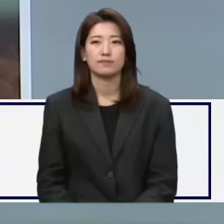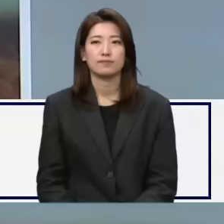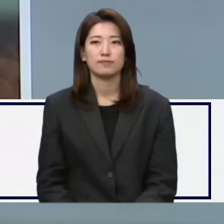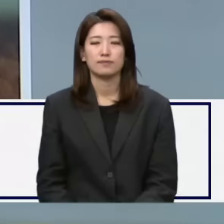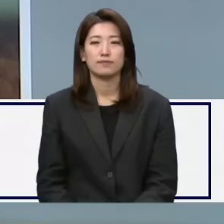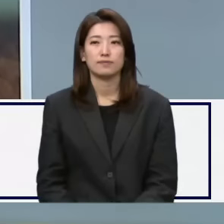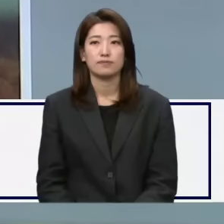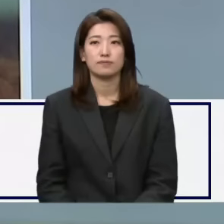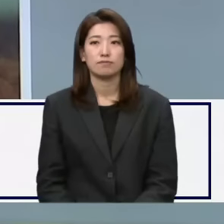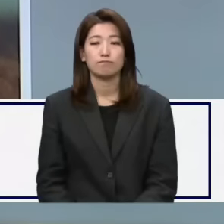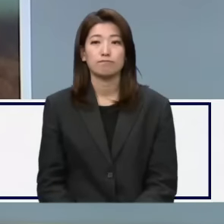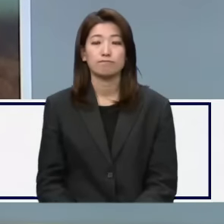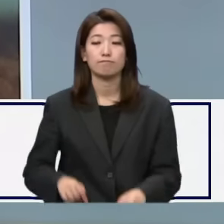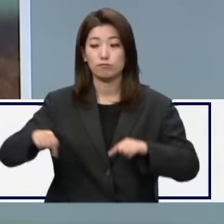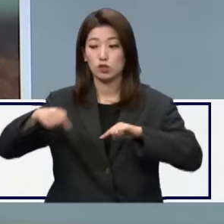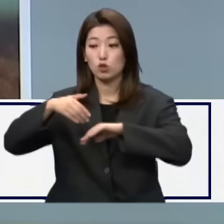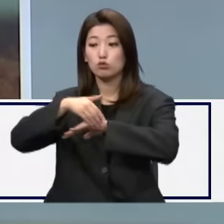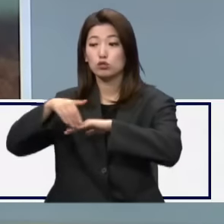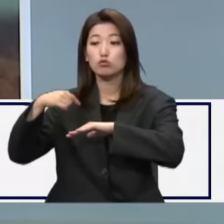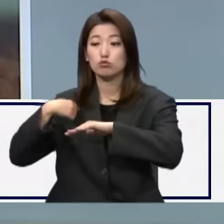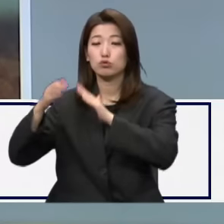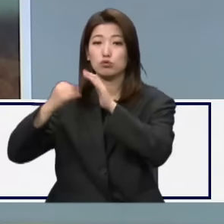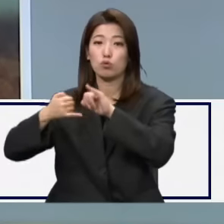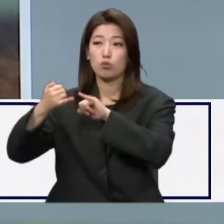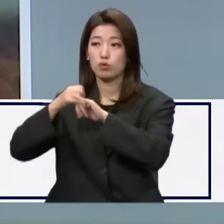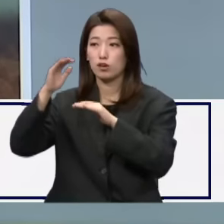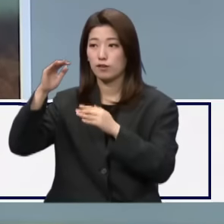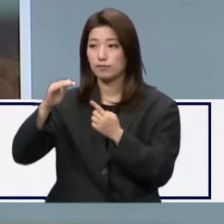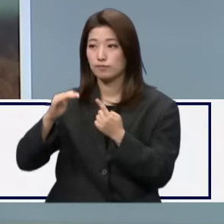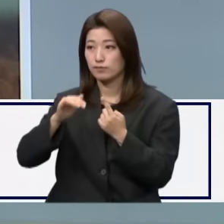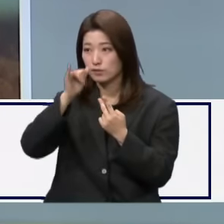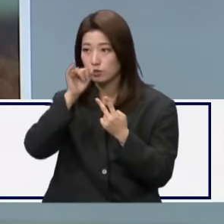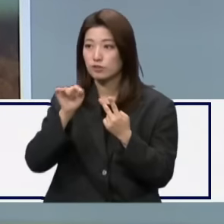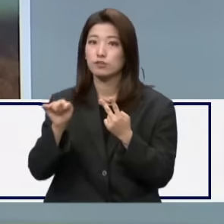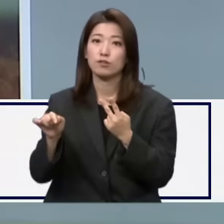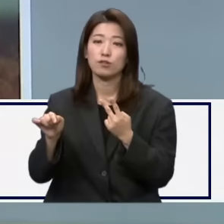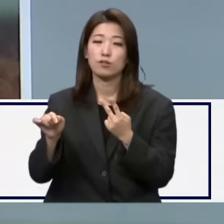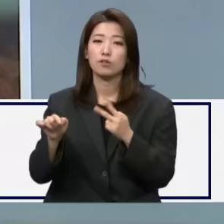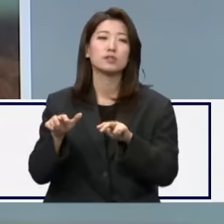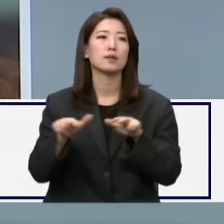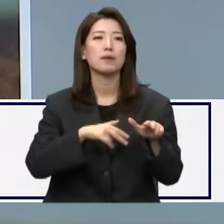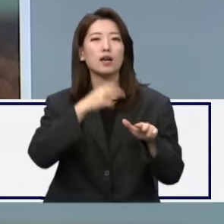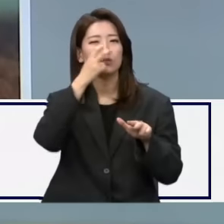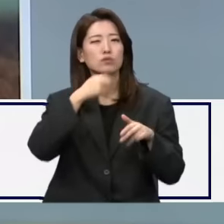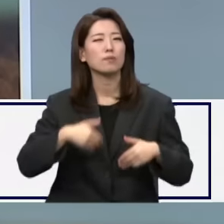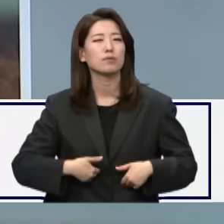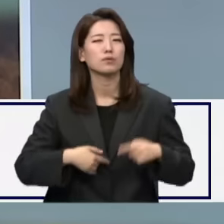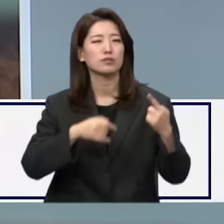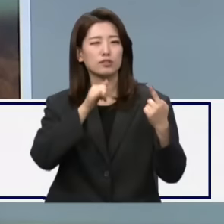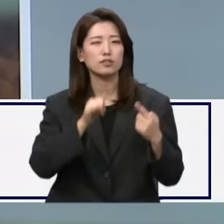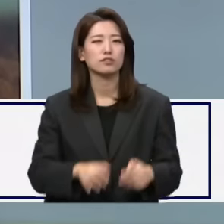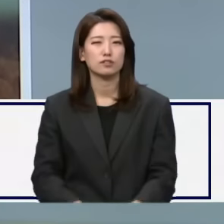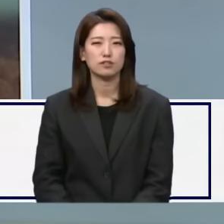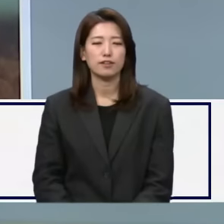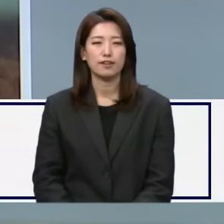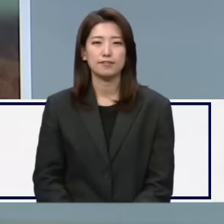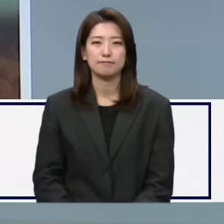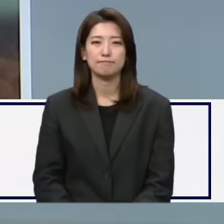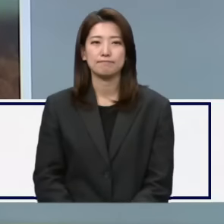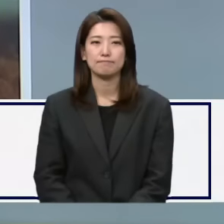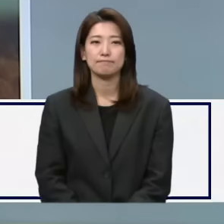시급한게 정책적인 부분도 있고 지금 당장 수사에 들어가야 될 부분도 있는 거 아니겠느냐라는게 지금 조국